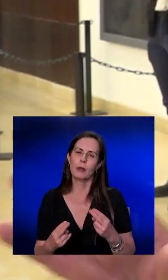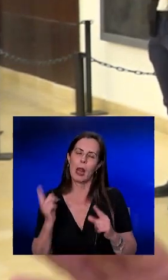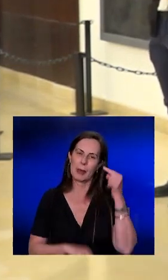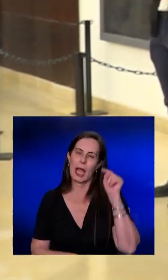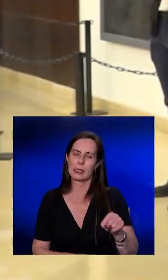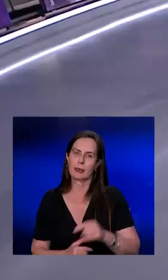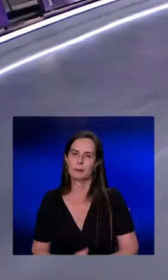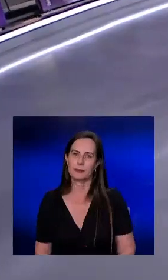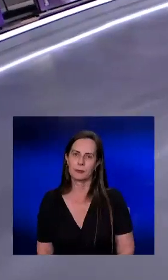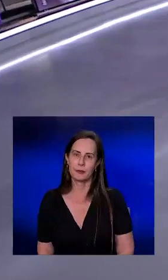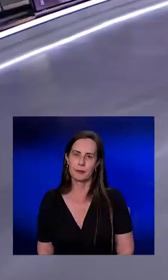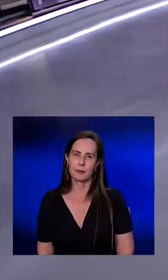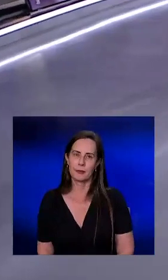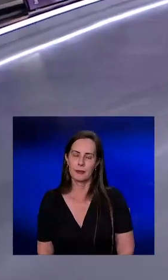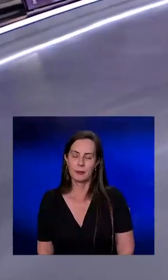הספציפי הזה.